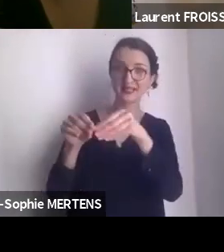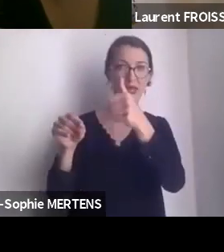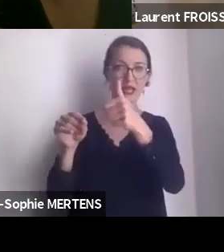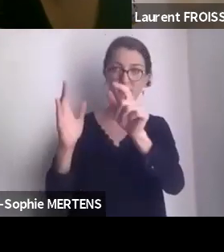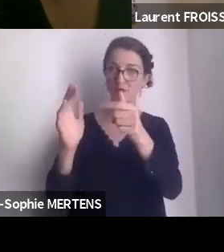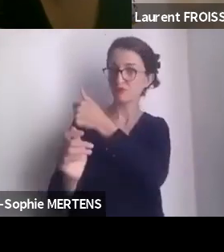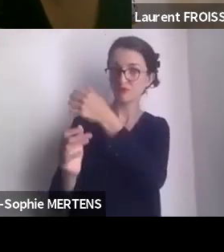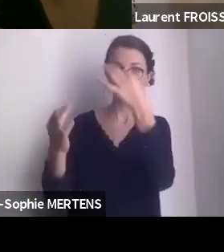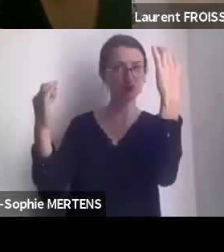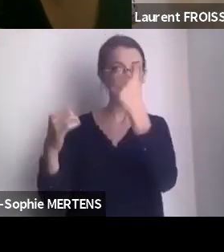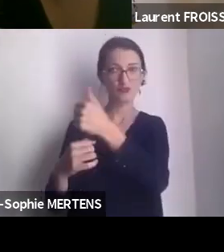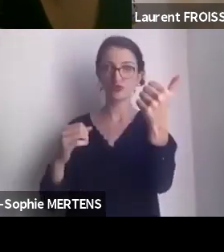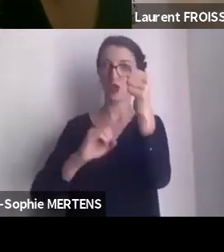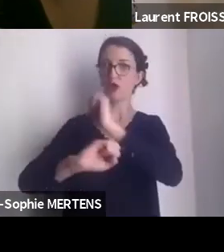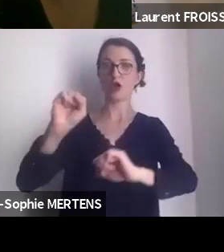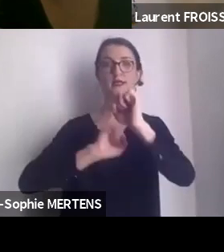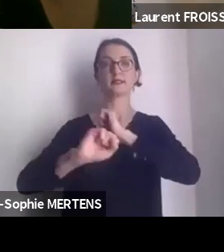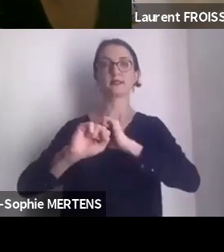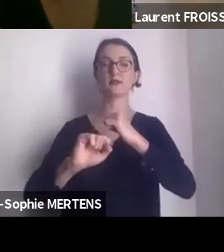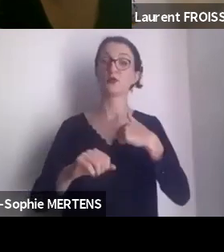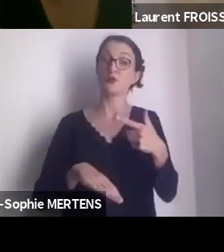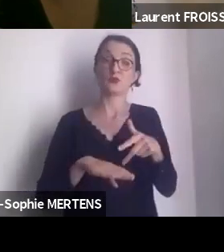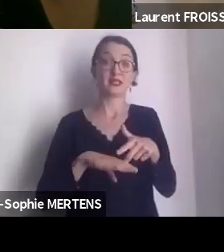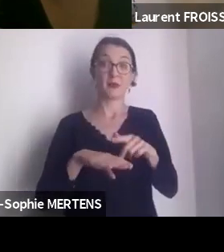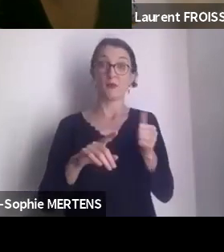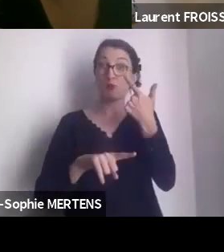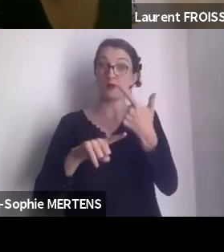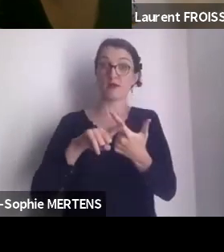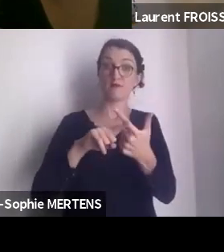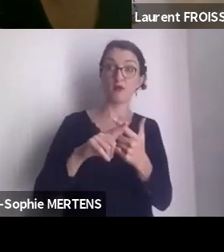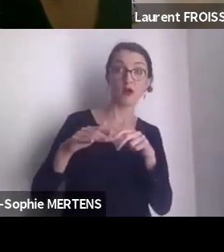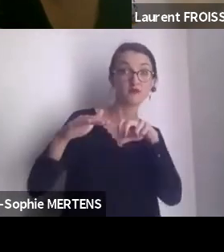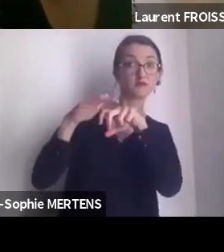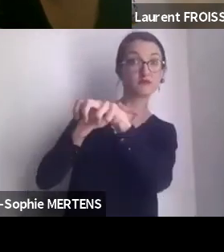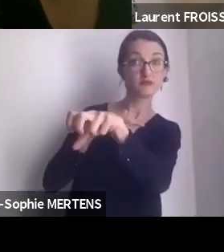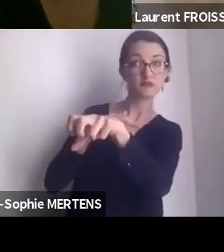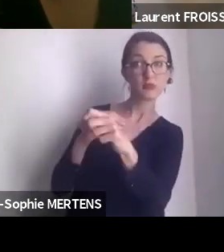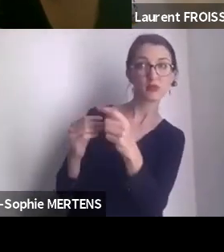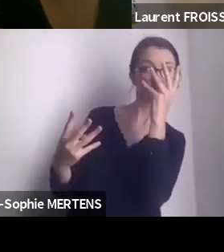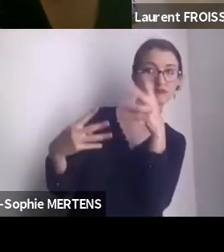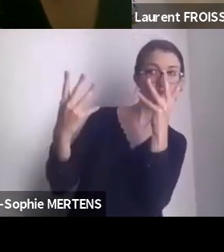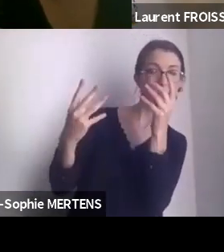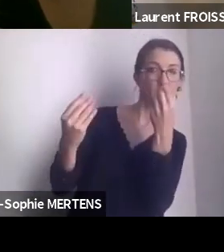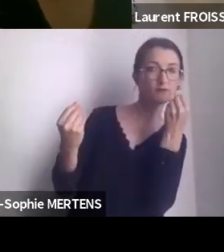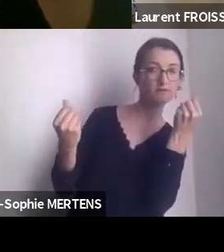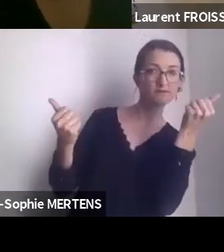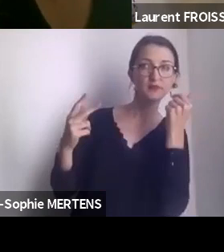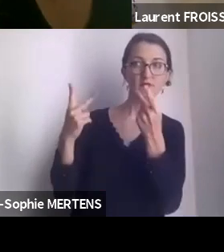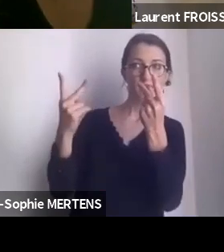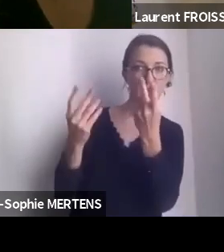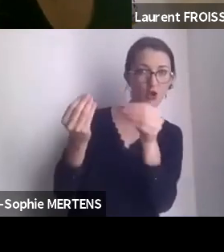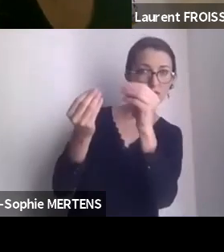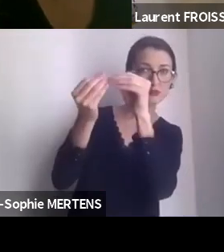un environnement, l'objectif, c'est d'apporter de la valeur et surtout de partager nos connaissances pour pouvoir